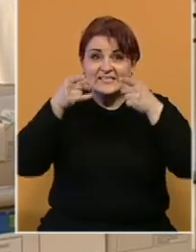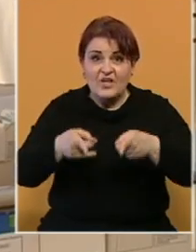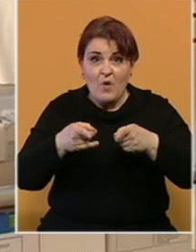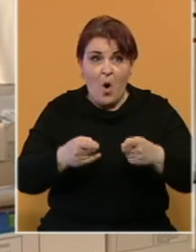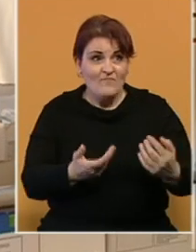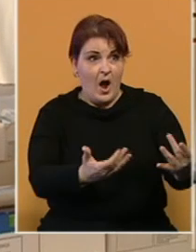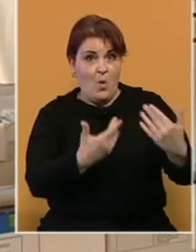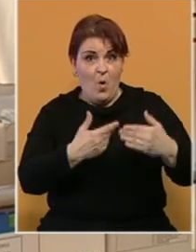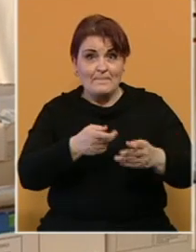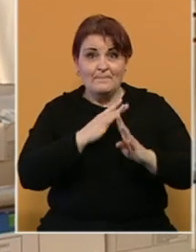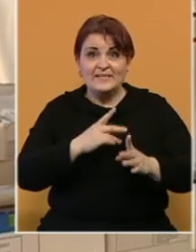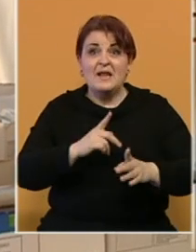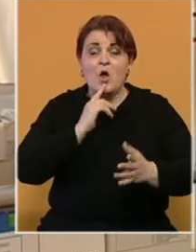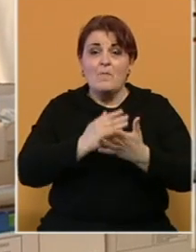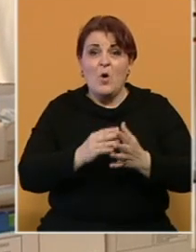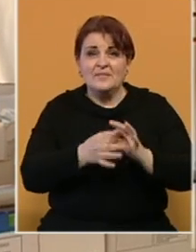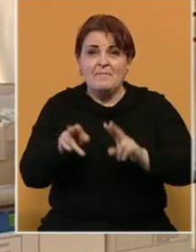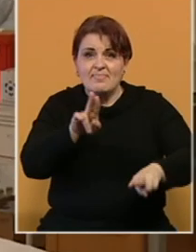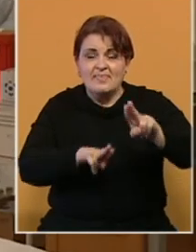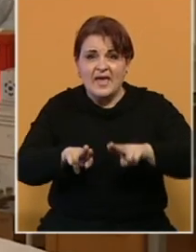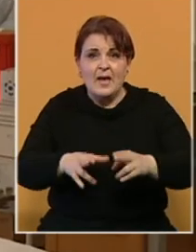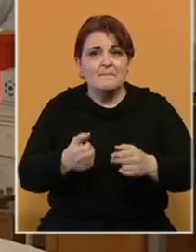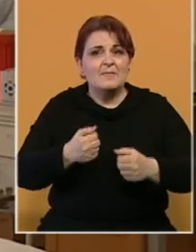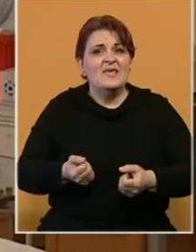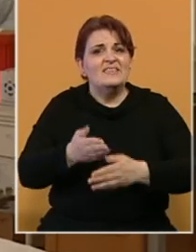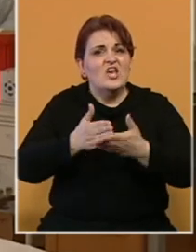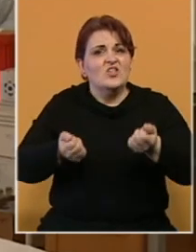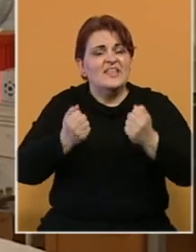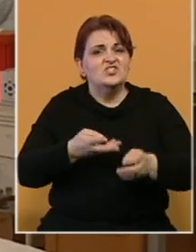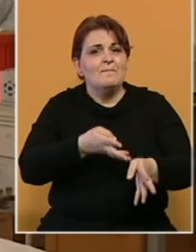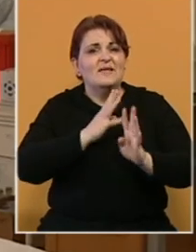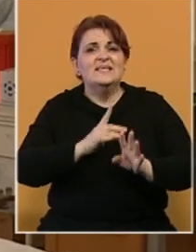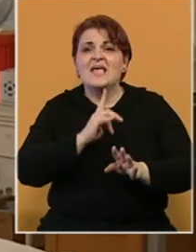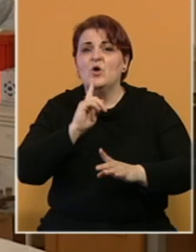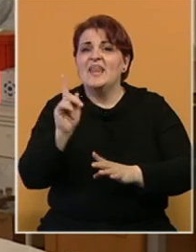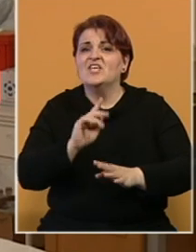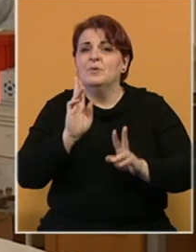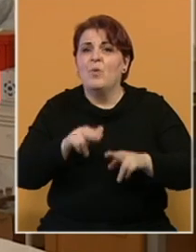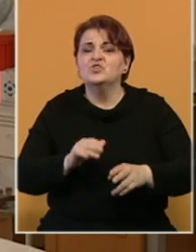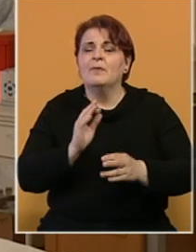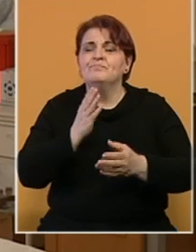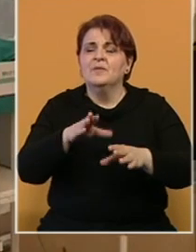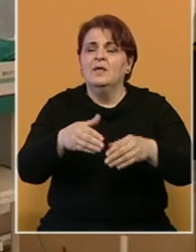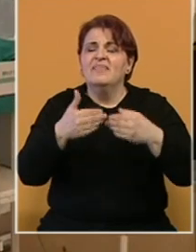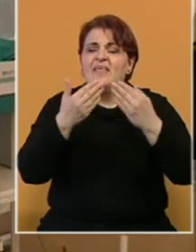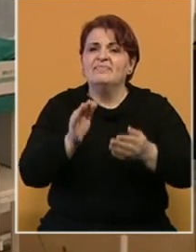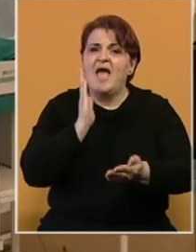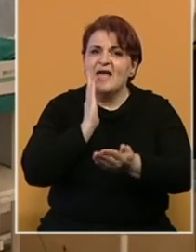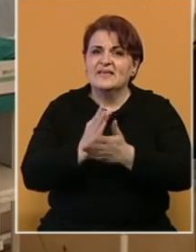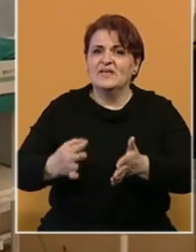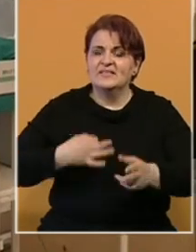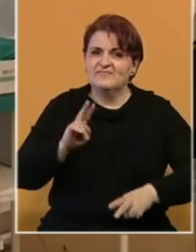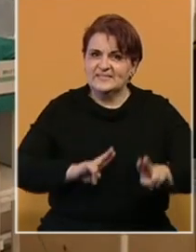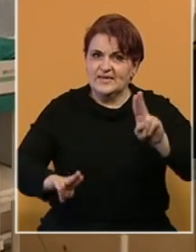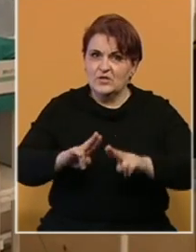priliv pacijenata kojima je potrebna intenzivna njega, preuzmu dio teških pacijenata kojima neće biti moguće pružiti adekvatnu zdravstvenu